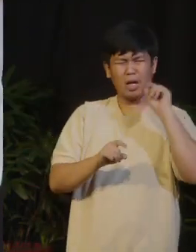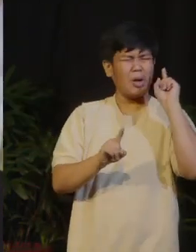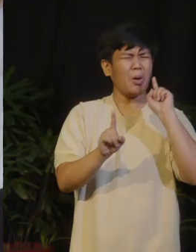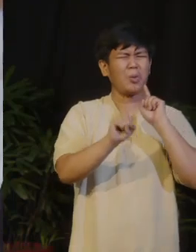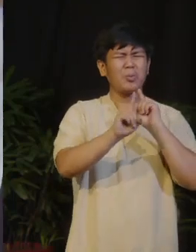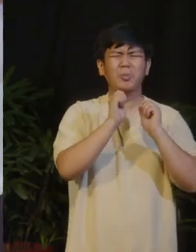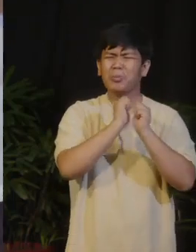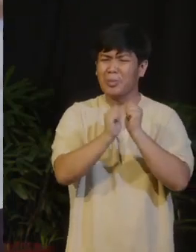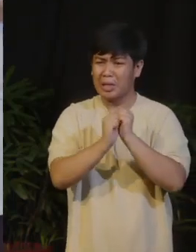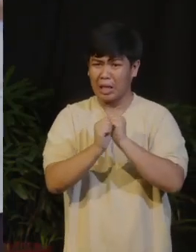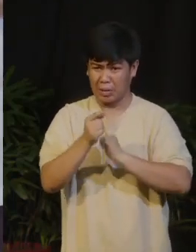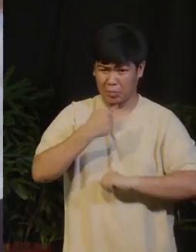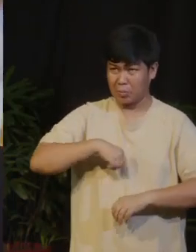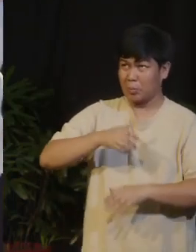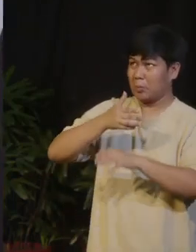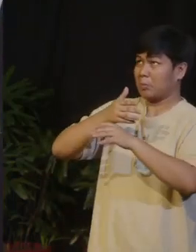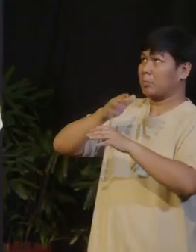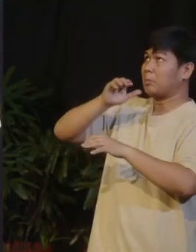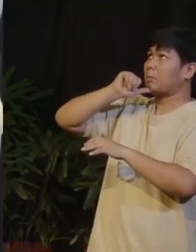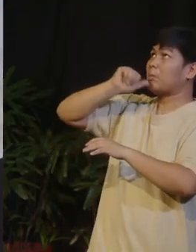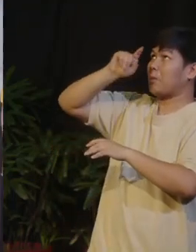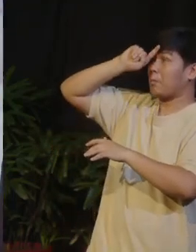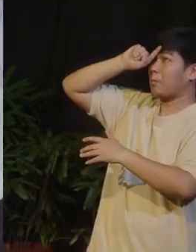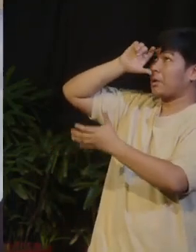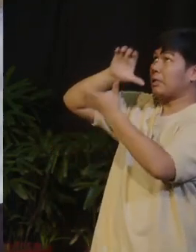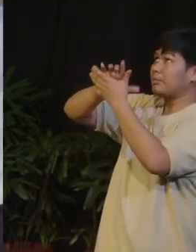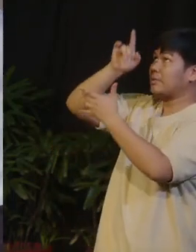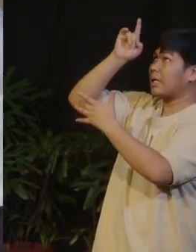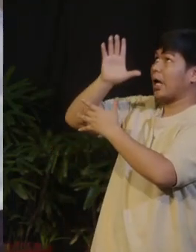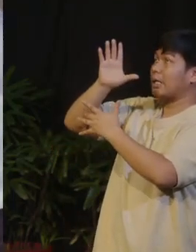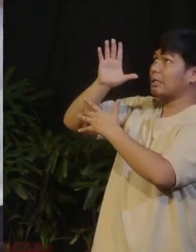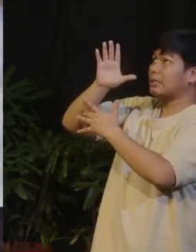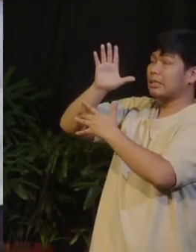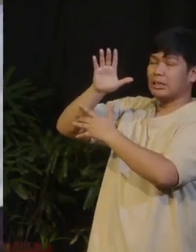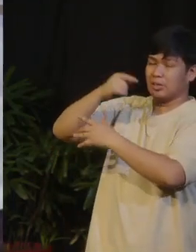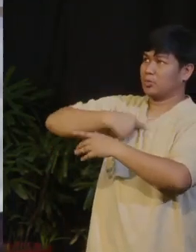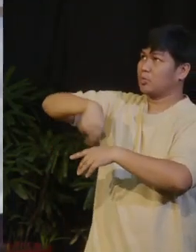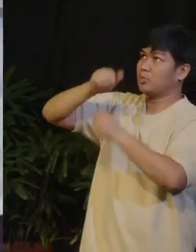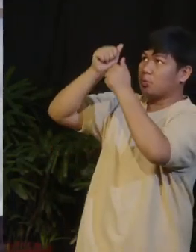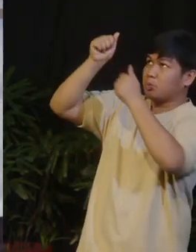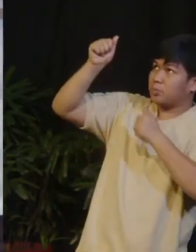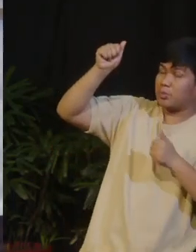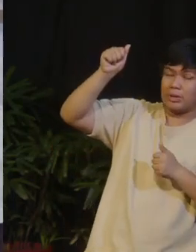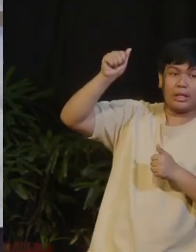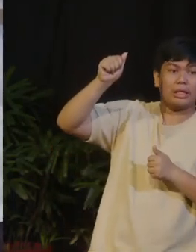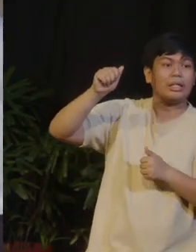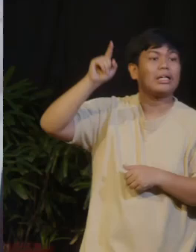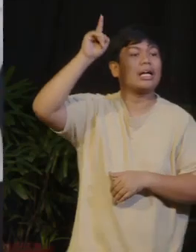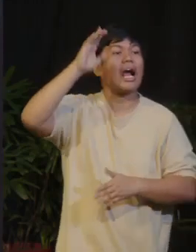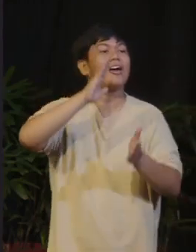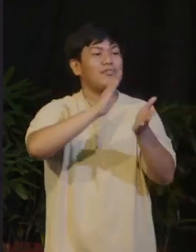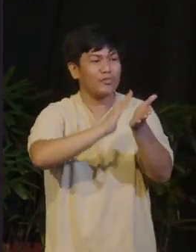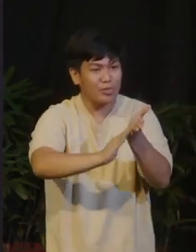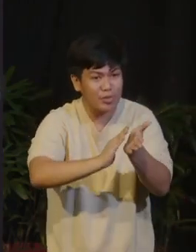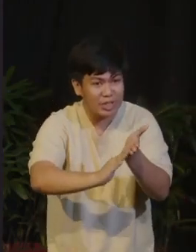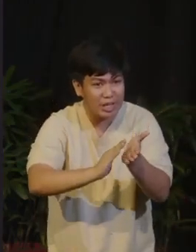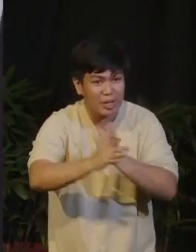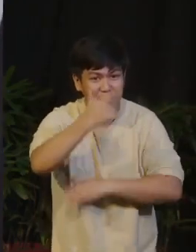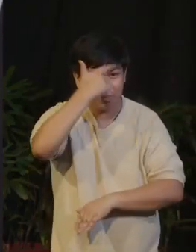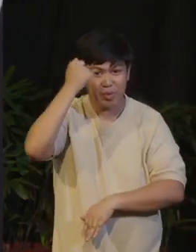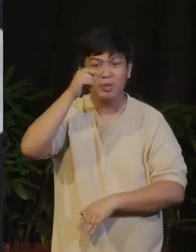hindi paniniwala sa Kanya. Pinatawad na ng Diyos ang ating pagtalikod sa Kanya. Meron na